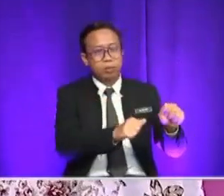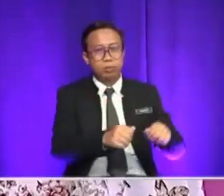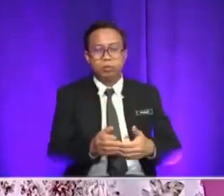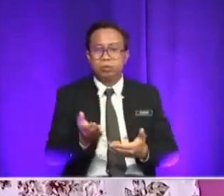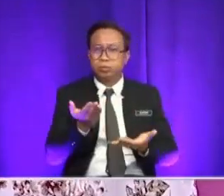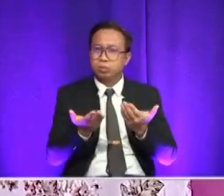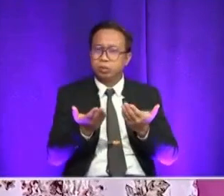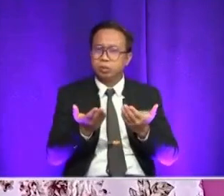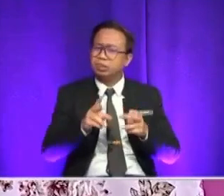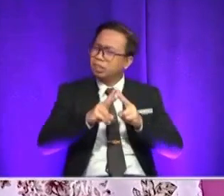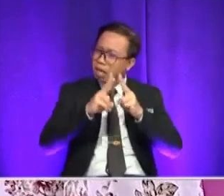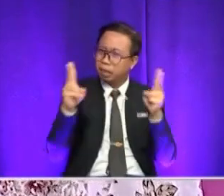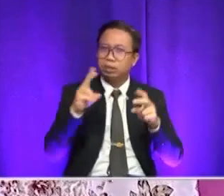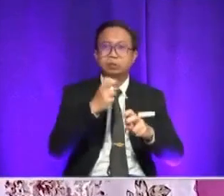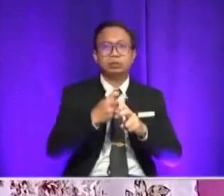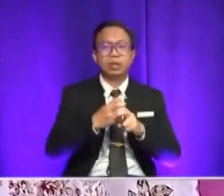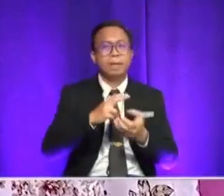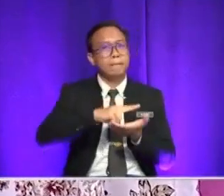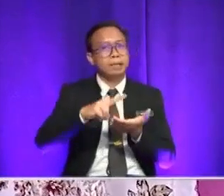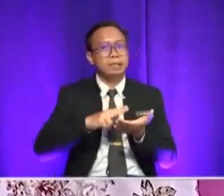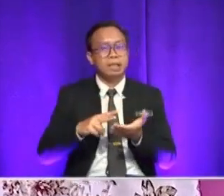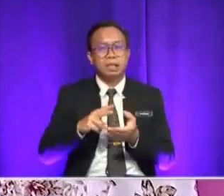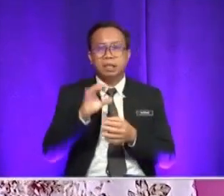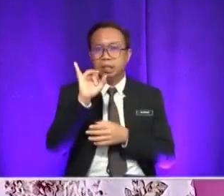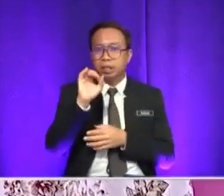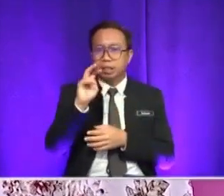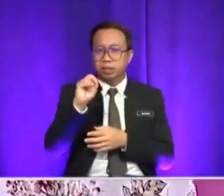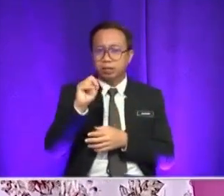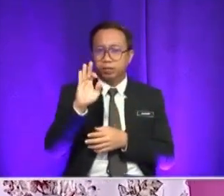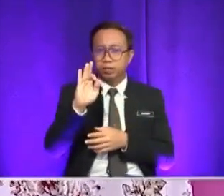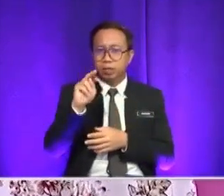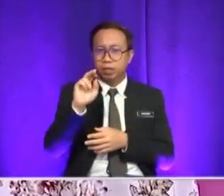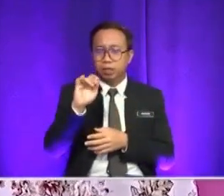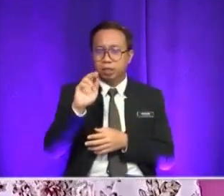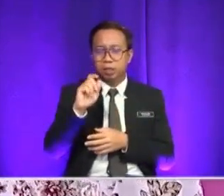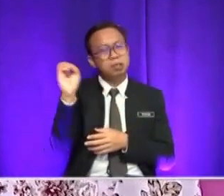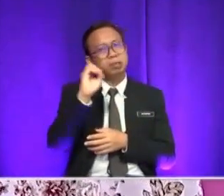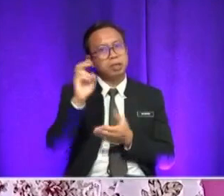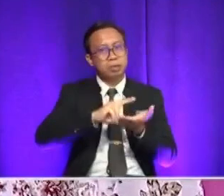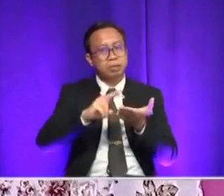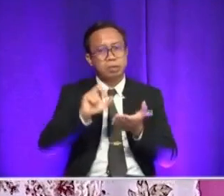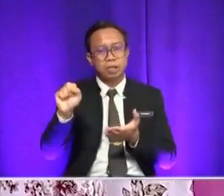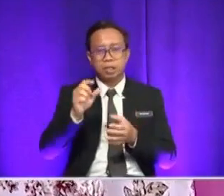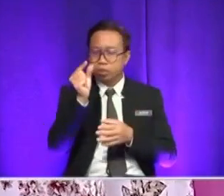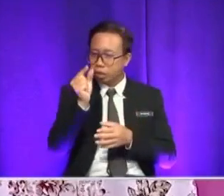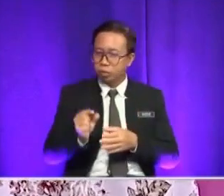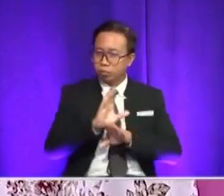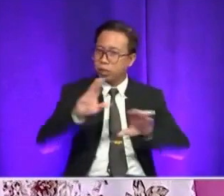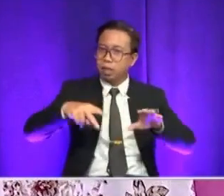memang susah sangat. Jadi bacaan dia adalah infinity ataupun tiada bacaan. Maksudnya jarum tu tak naik.